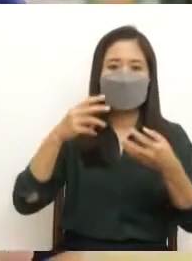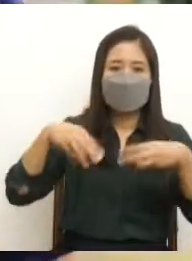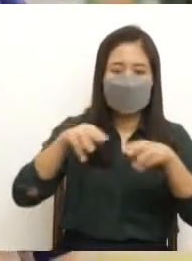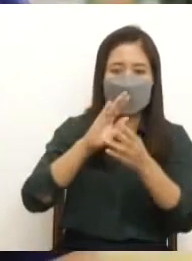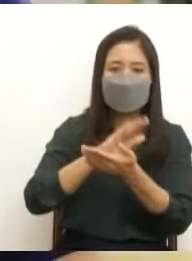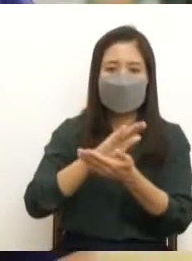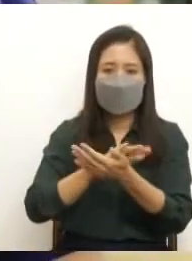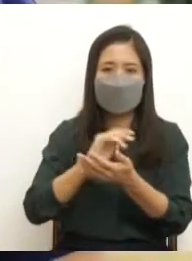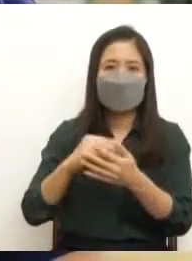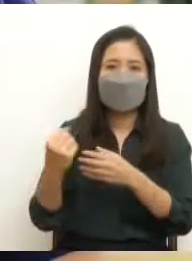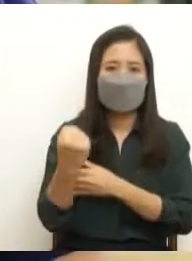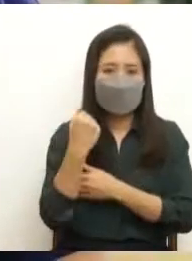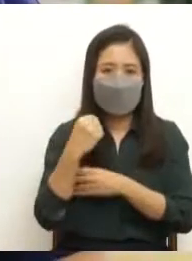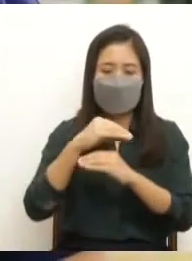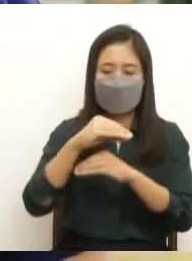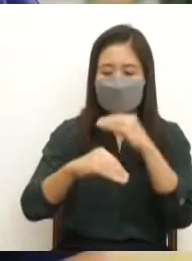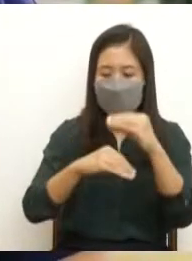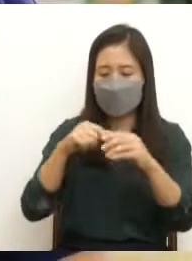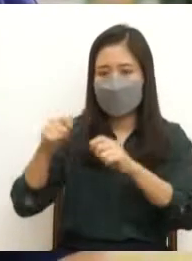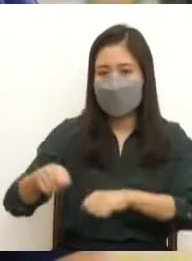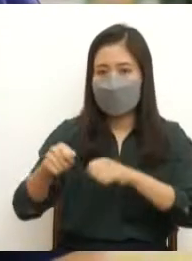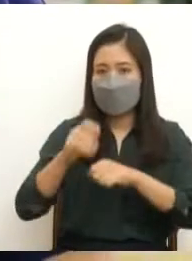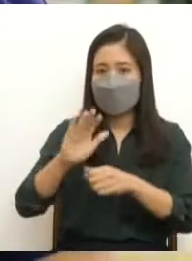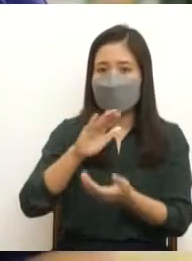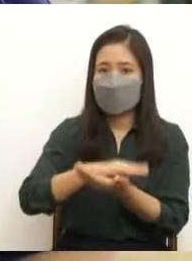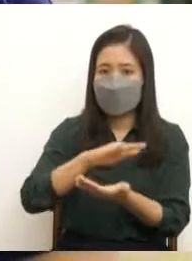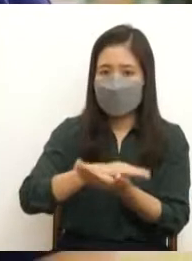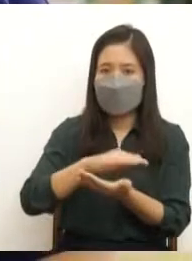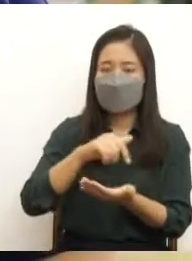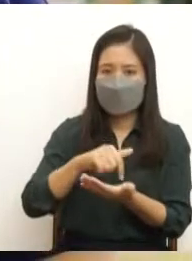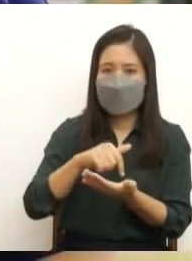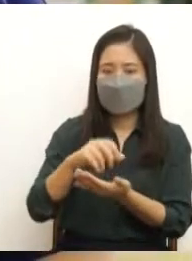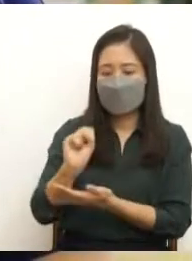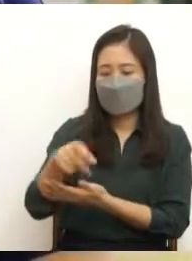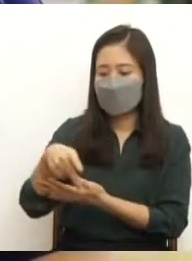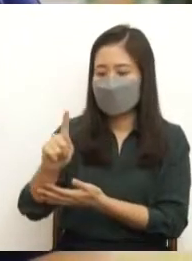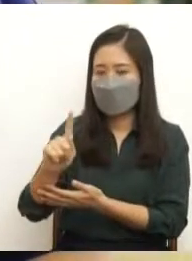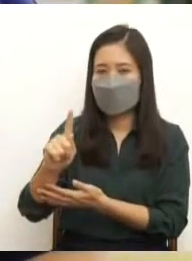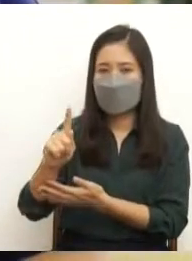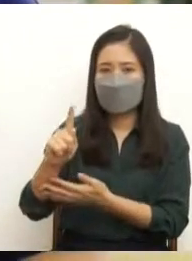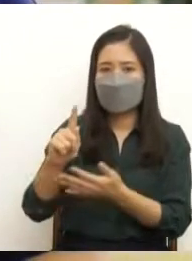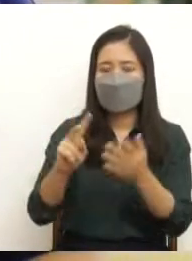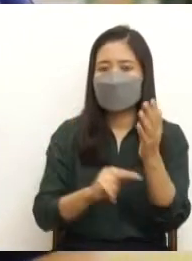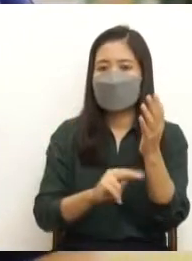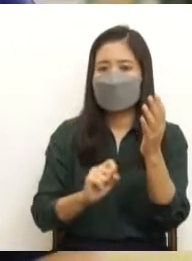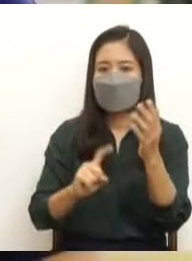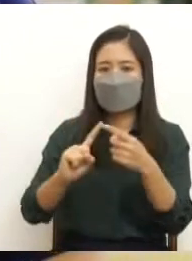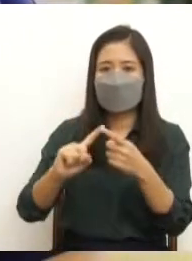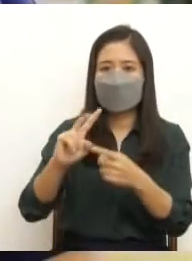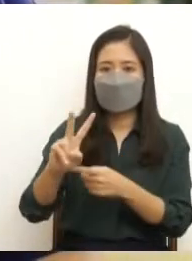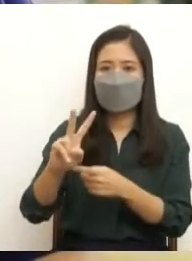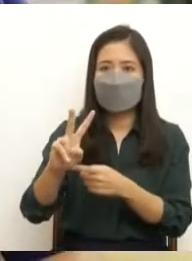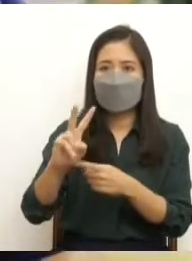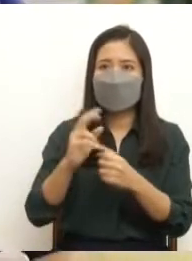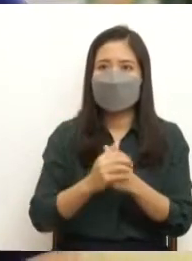งผลให้โครงการอารยเกษตรของโรงเรียนวัดประดิษฐารามสังกัดสำนักงานเขตพื้นที่การศึกษาประถมศึกษานครศรีธรรมราชเขต